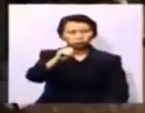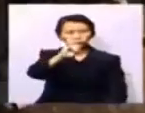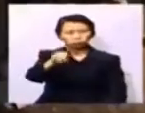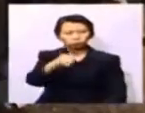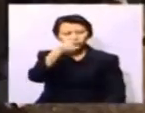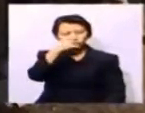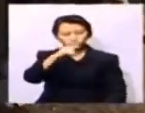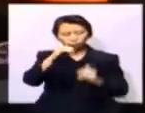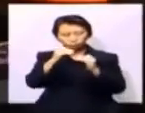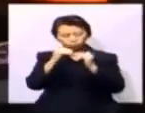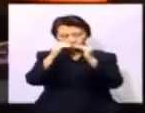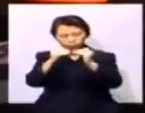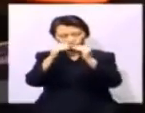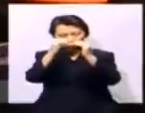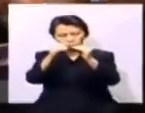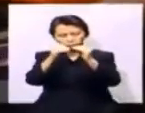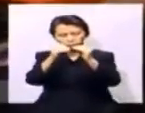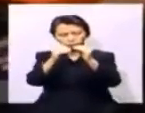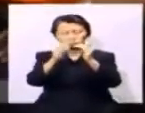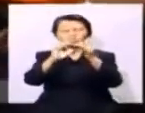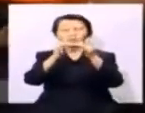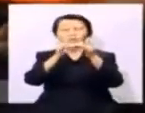kita naikkan taraf internet.